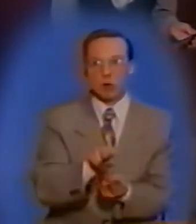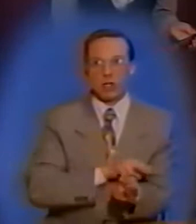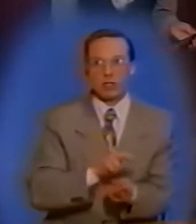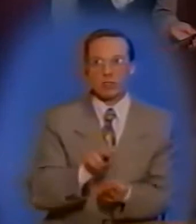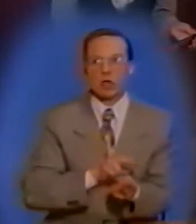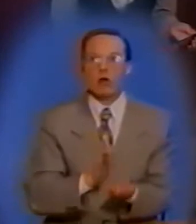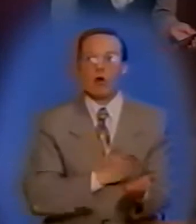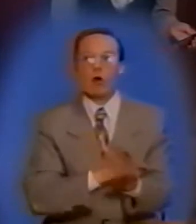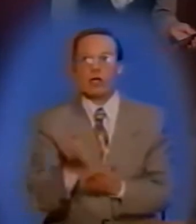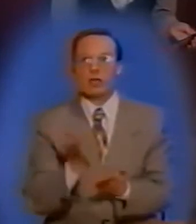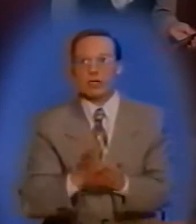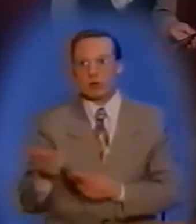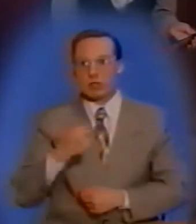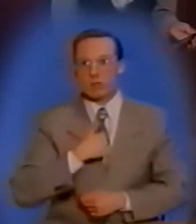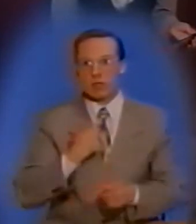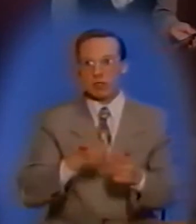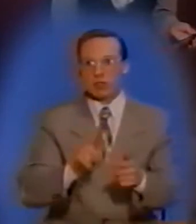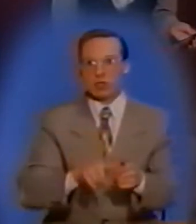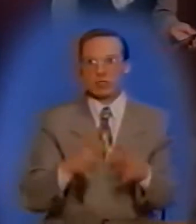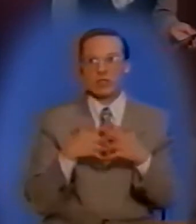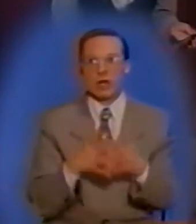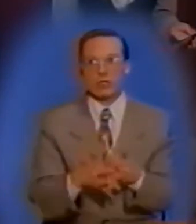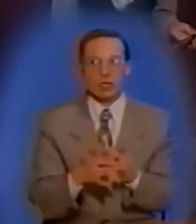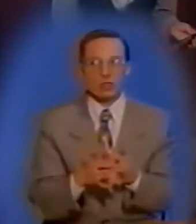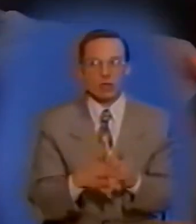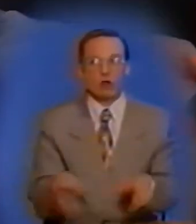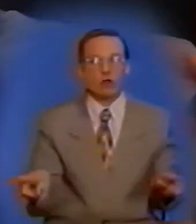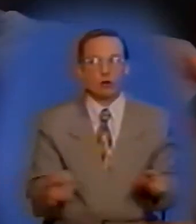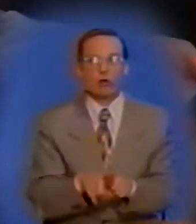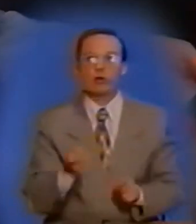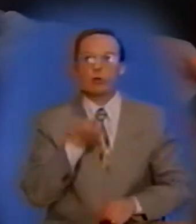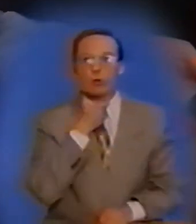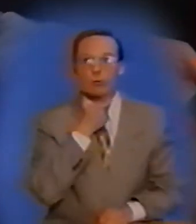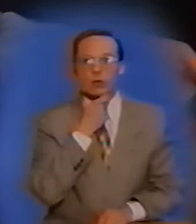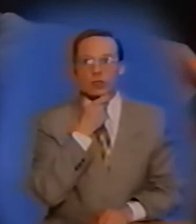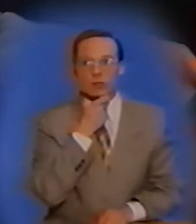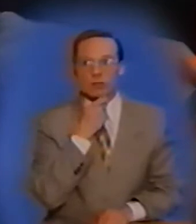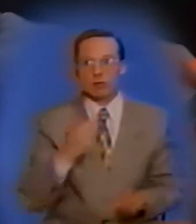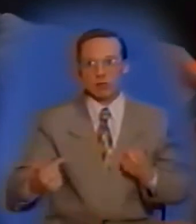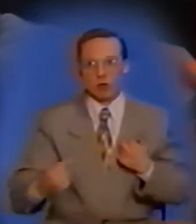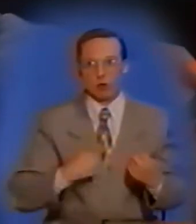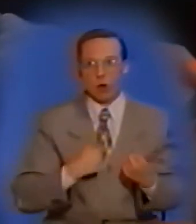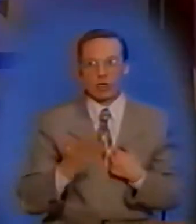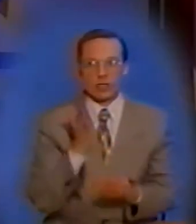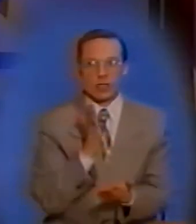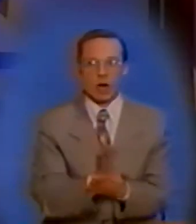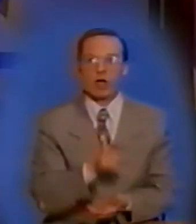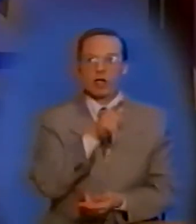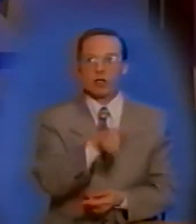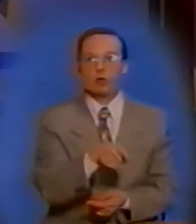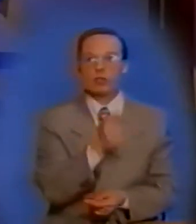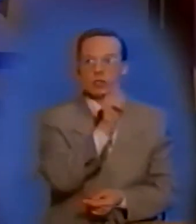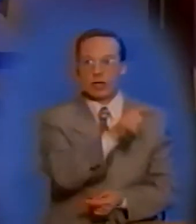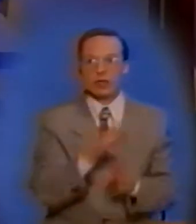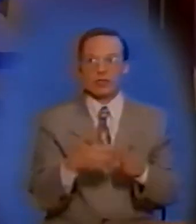orientacijos. Ir man šitas dalykas, nu, toks truputį skaudokas yra, kad jūs ten